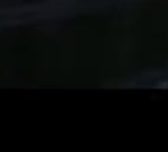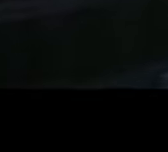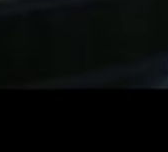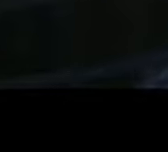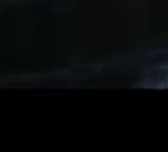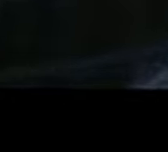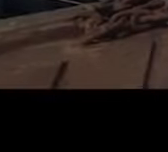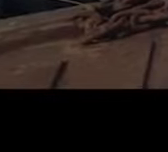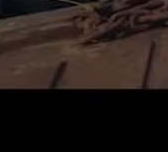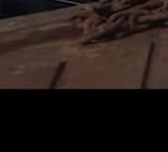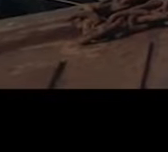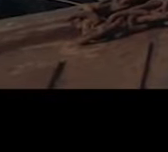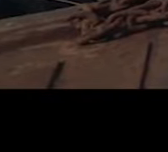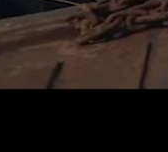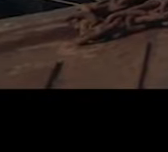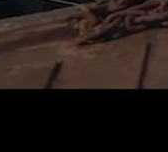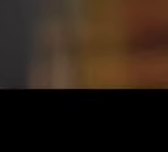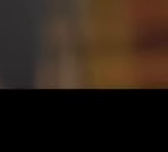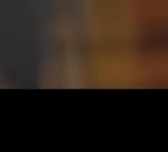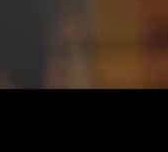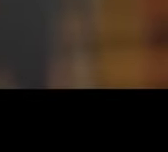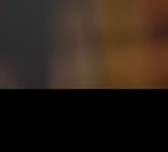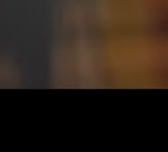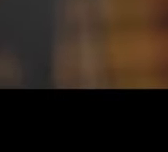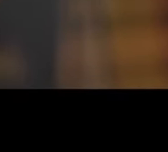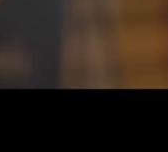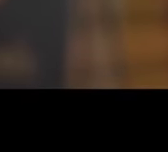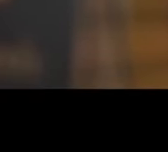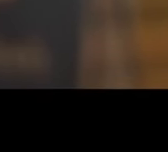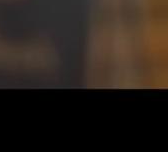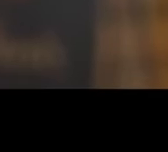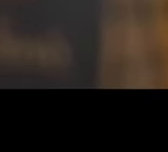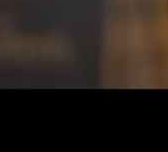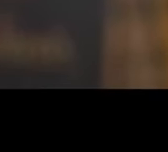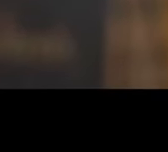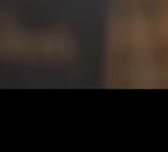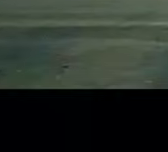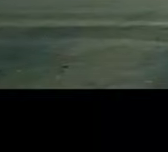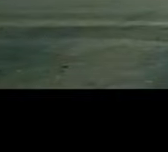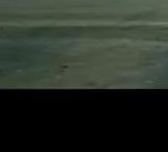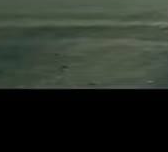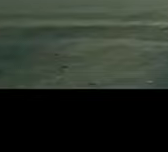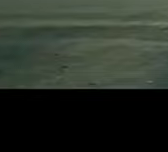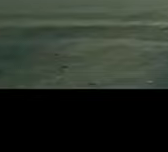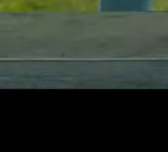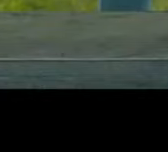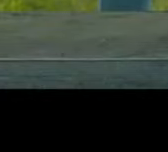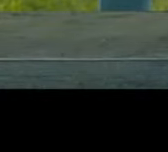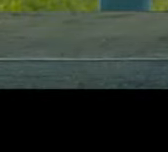Totoong isla to. Rapin natin, May. Hinanap ko yung isla.